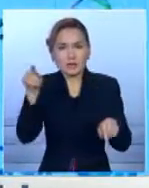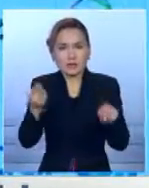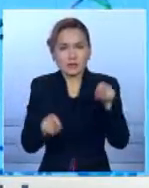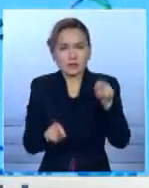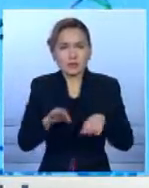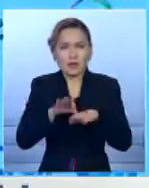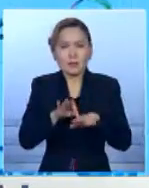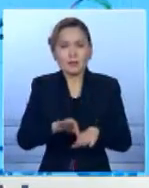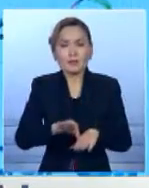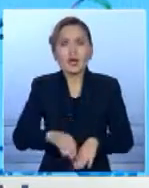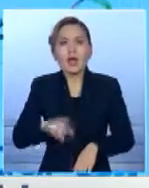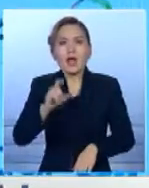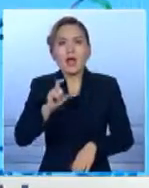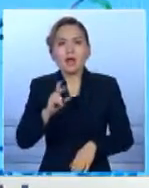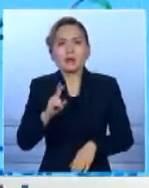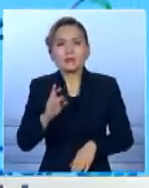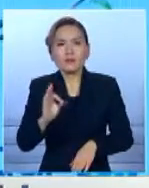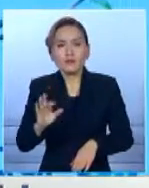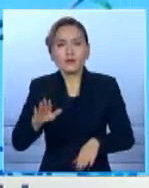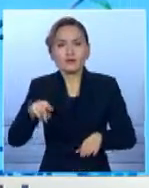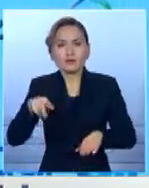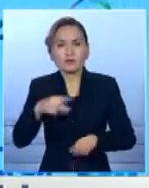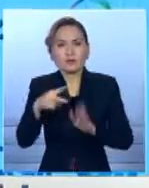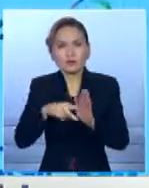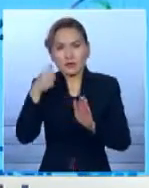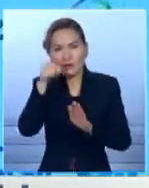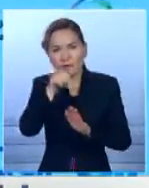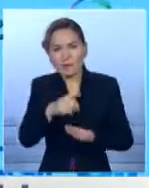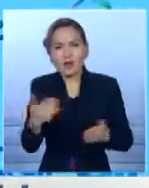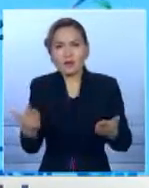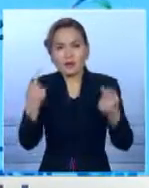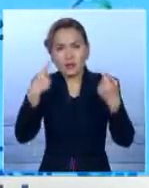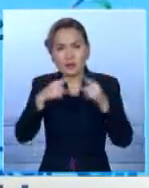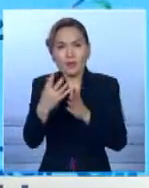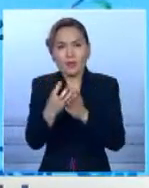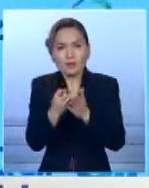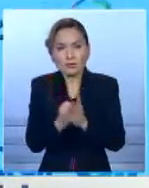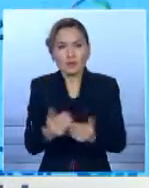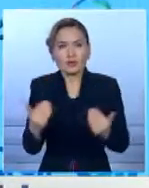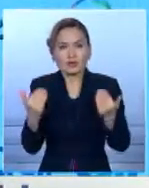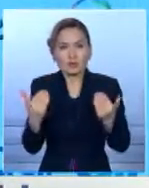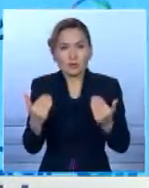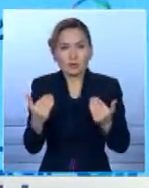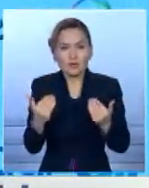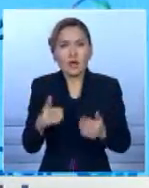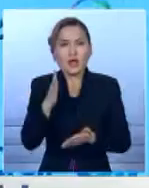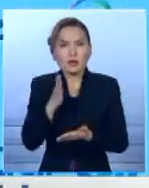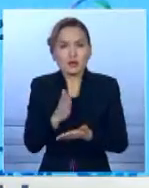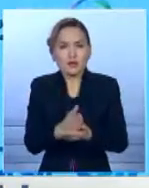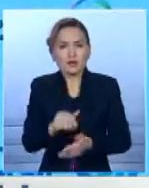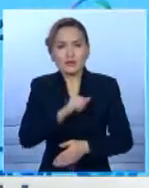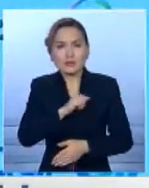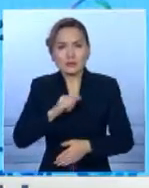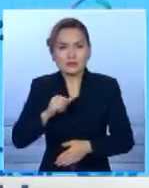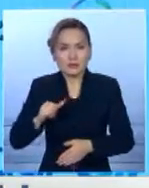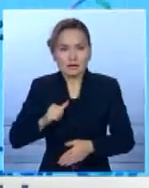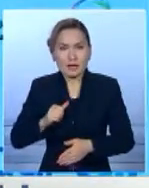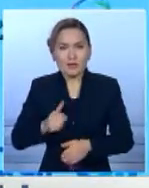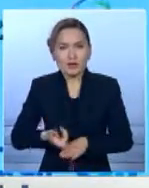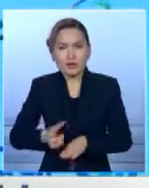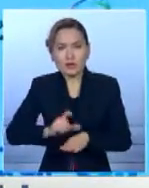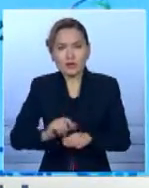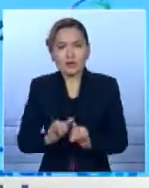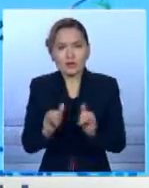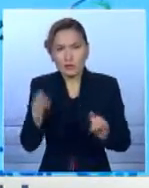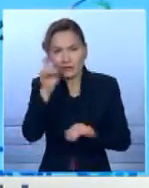«Экспо-2017» покажет, каким технологическим потенциалом сегодня располагают самые развитые страны и